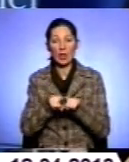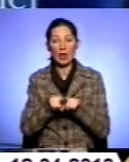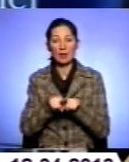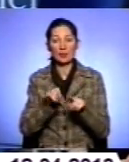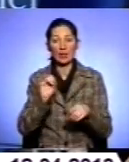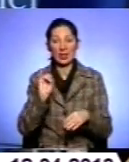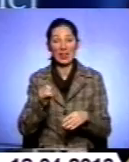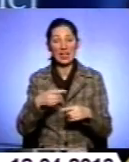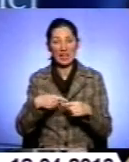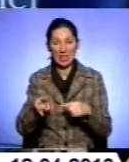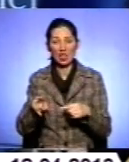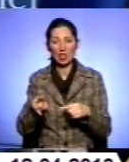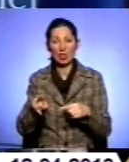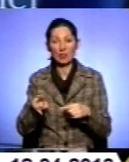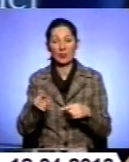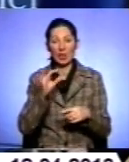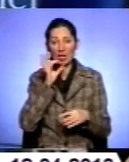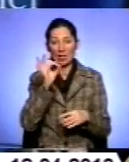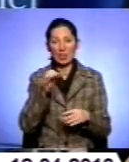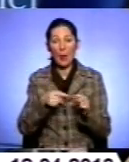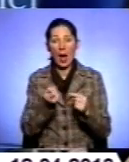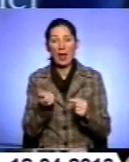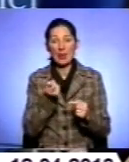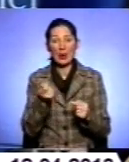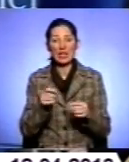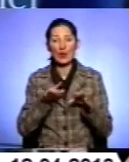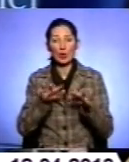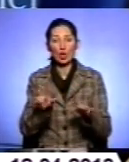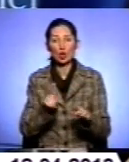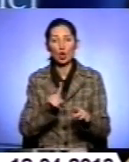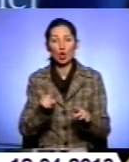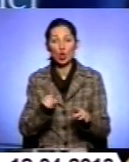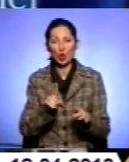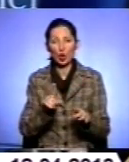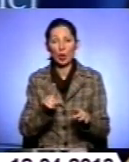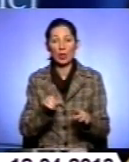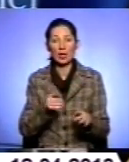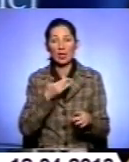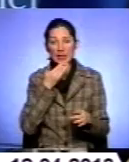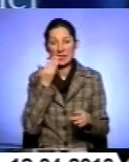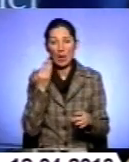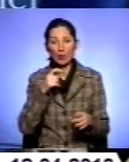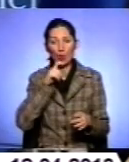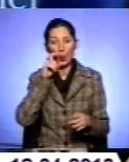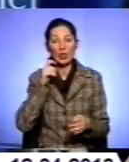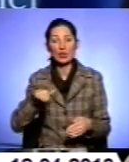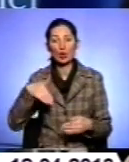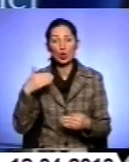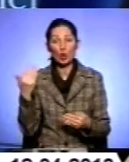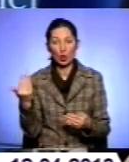і інших, скажімо, елементів процесу щодо запиту української сторони